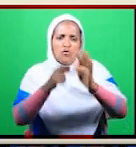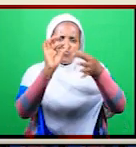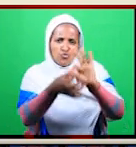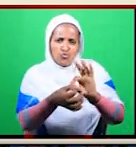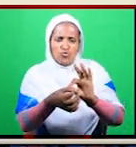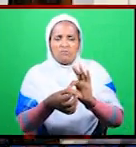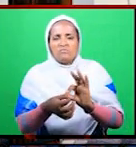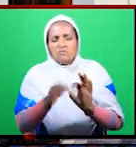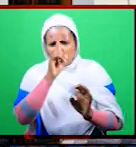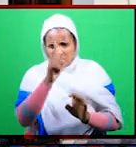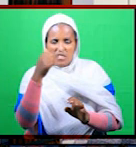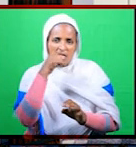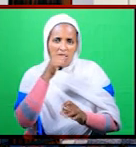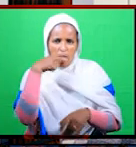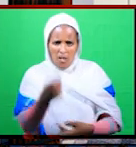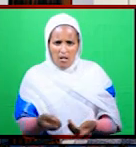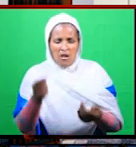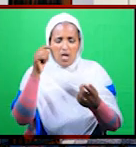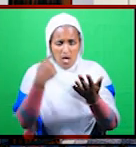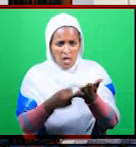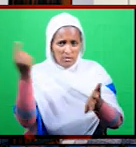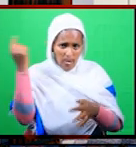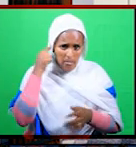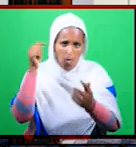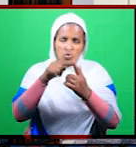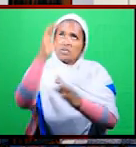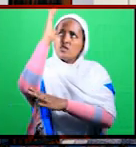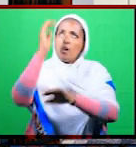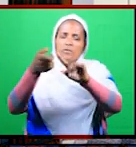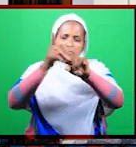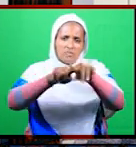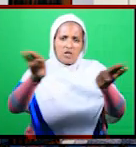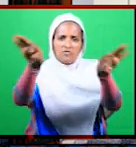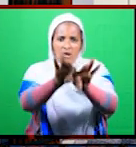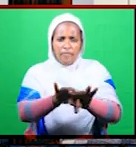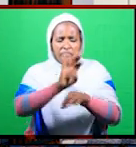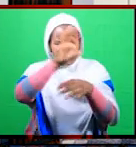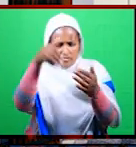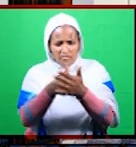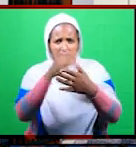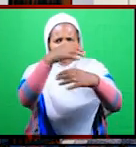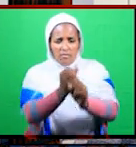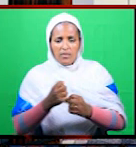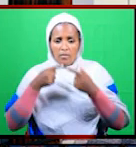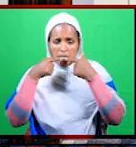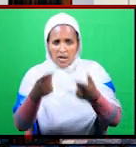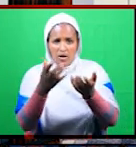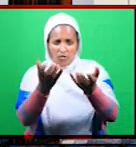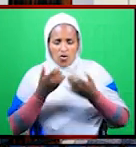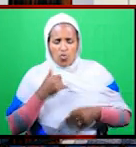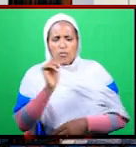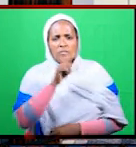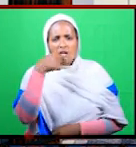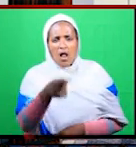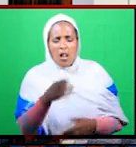ነው። ስለዚህ ይሄንን መስማትና ወደ እግዚአብሔር መመለስ ያስፈልጋል። እንዳጠቃላይ እዚህ ላይ መናገር